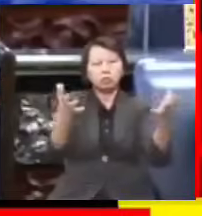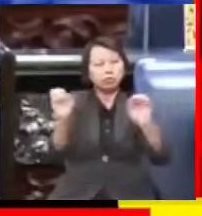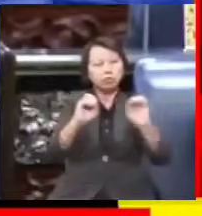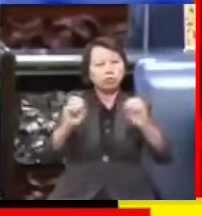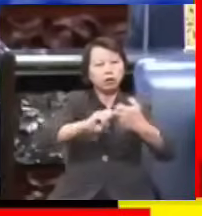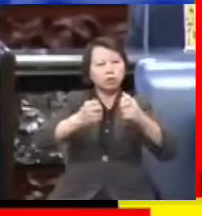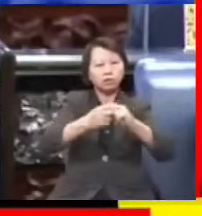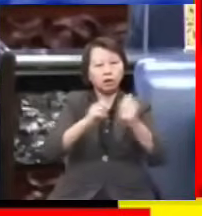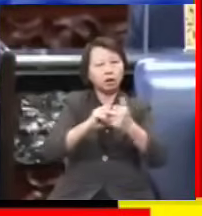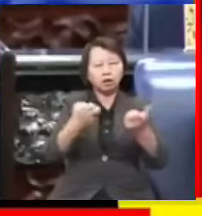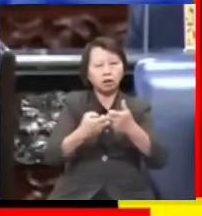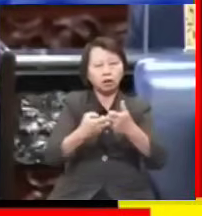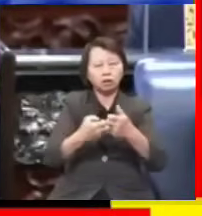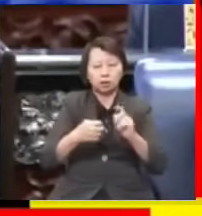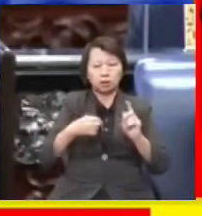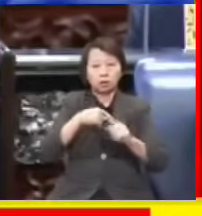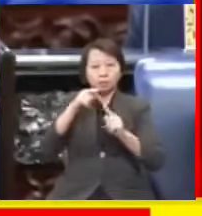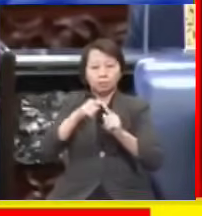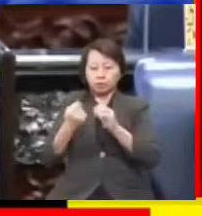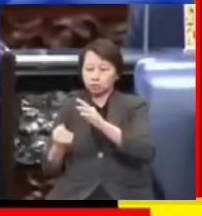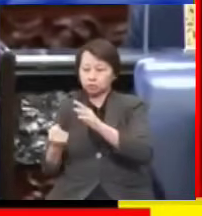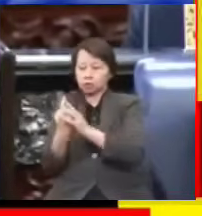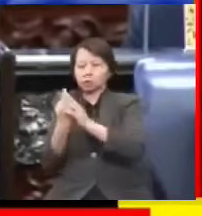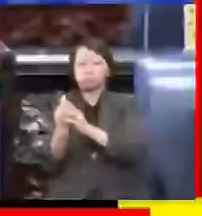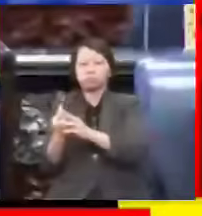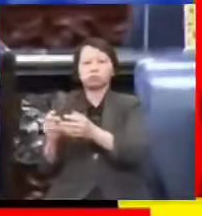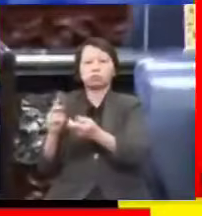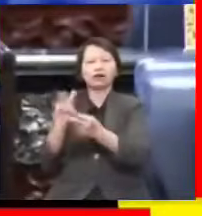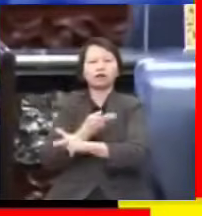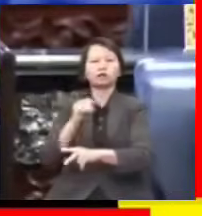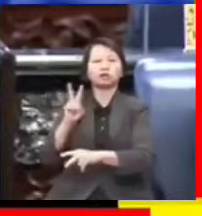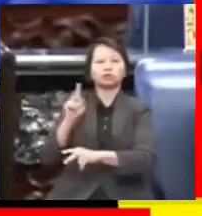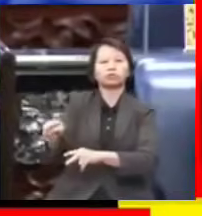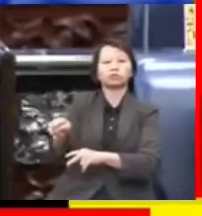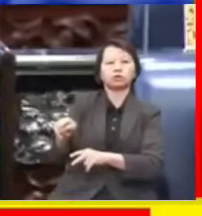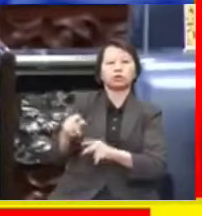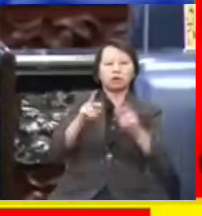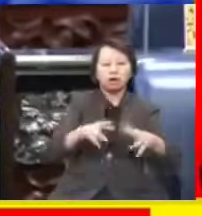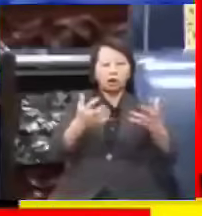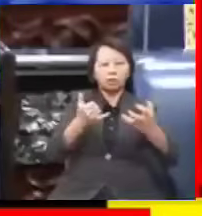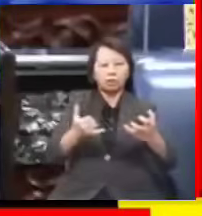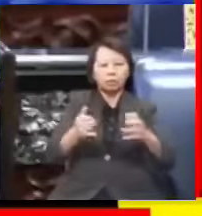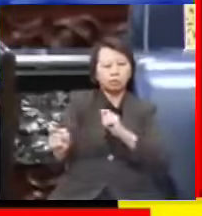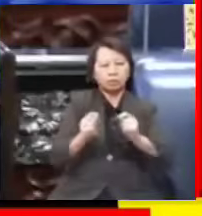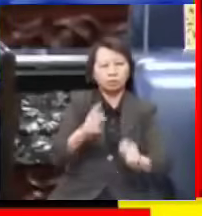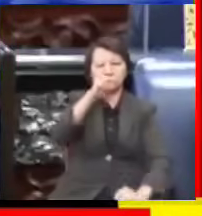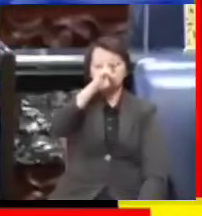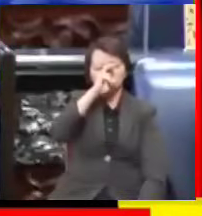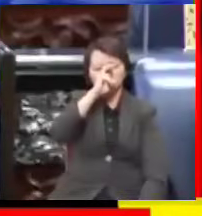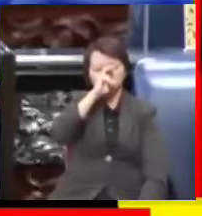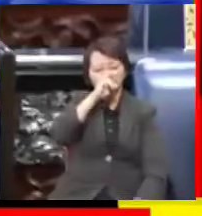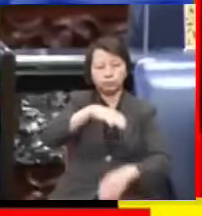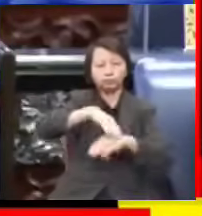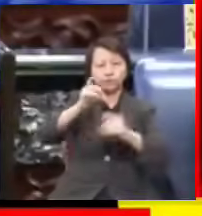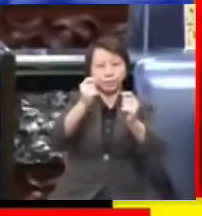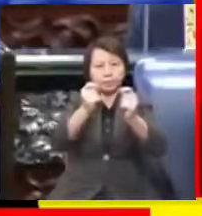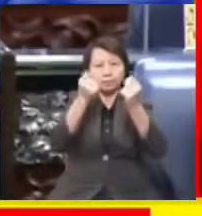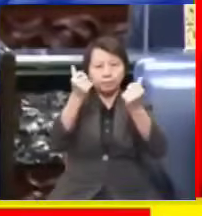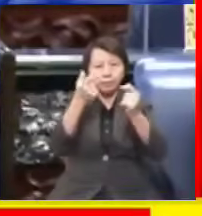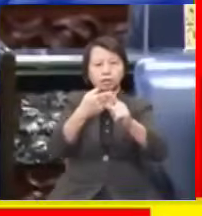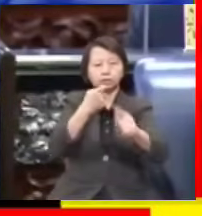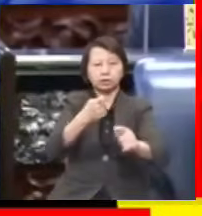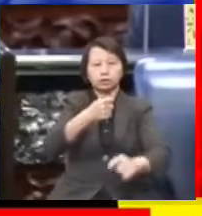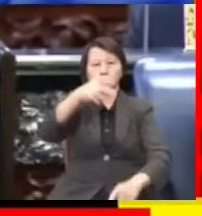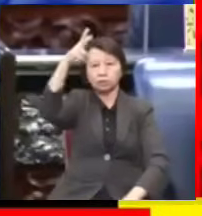masalah. Jadi bila timbul isu yang kedua ini, rakyat mahu tindakan yang tegas dan lebih cepat